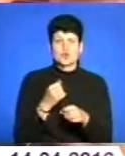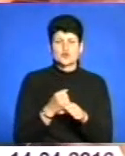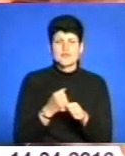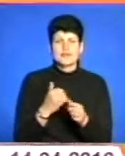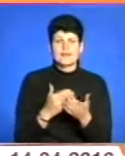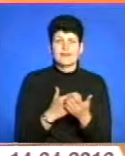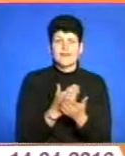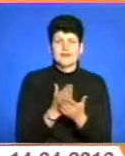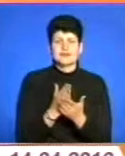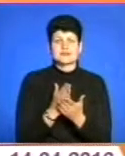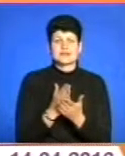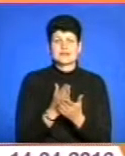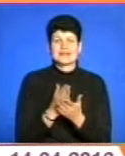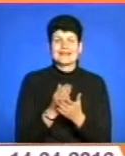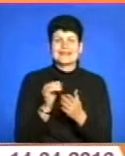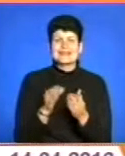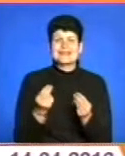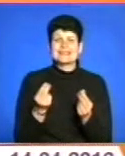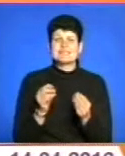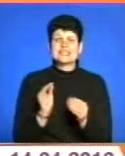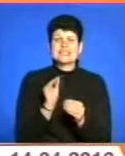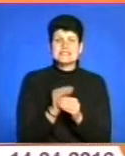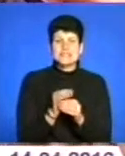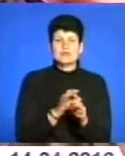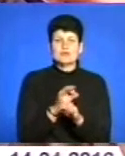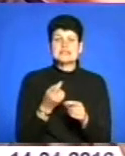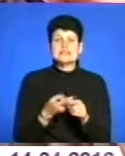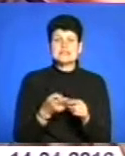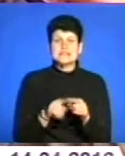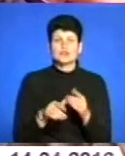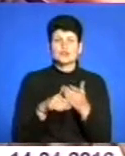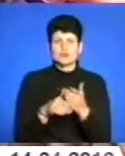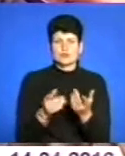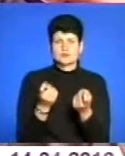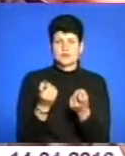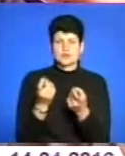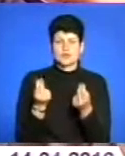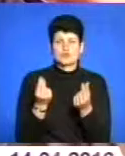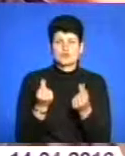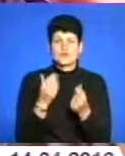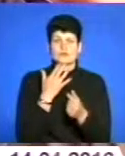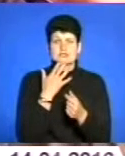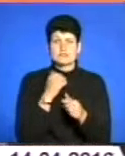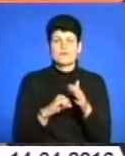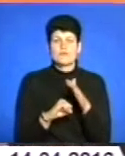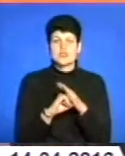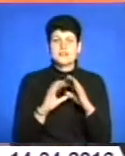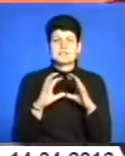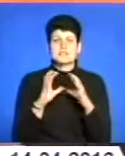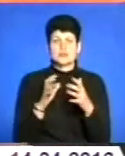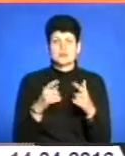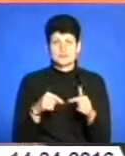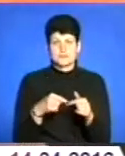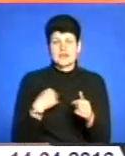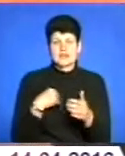якісні інвестиційні проекти, адже це допоможе залучити кошти іноземних фондів і міжнародних організацій. Я сподіваюся,